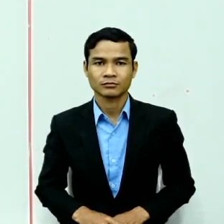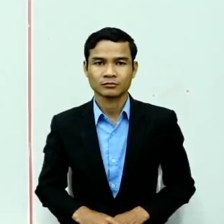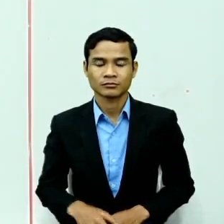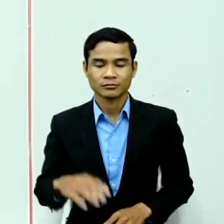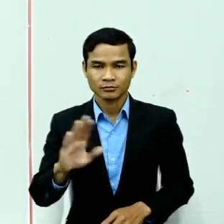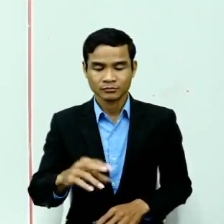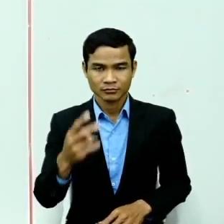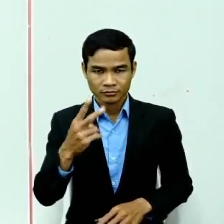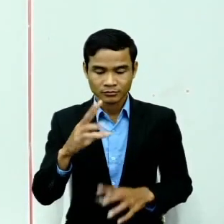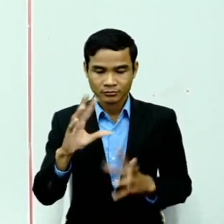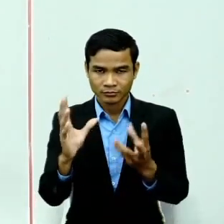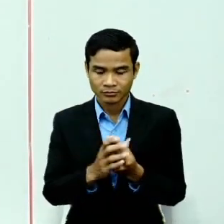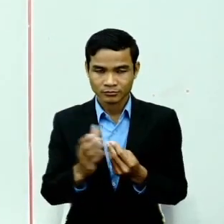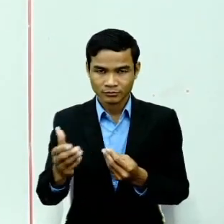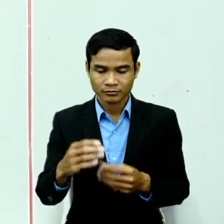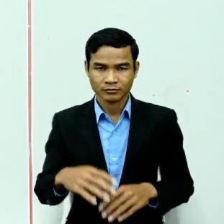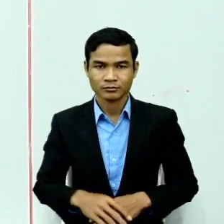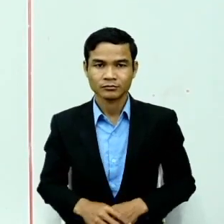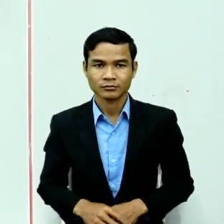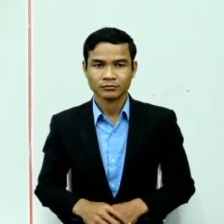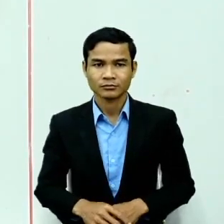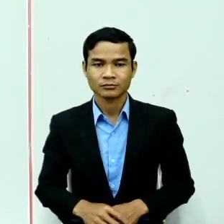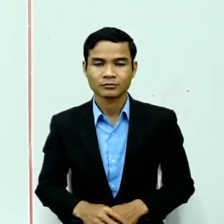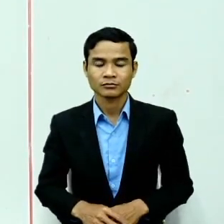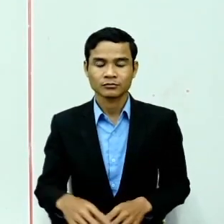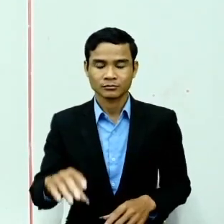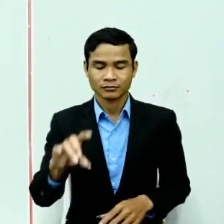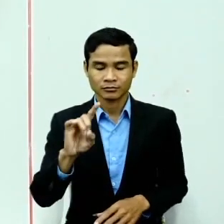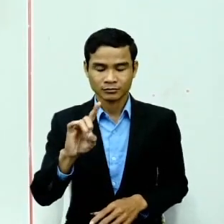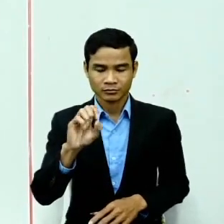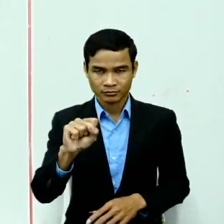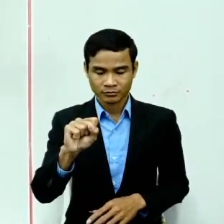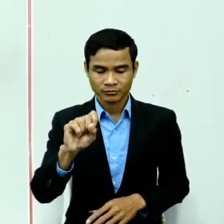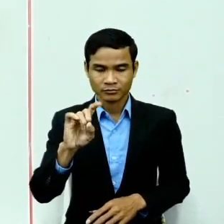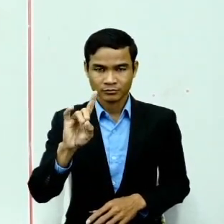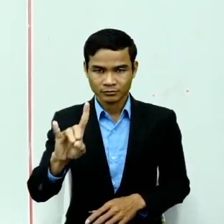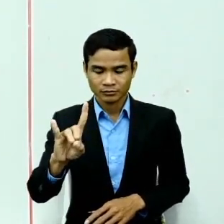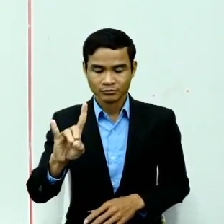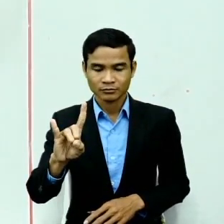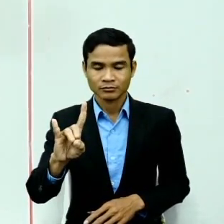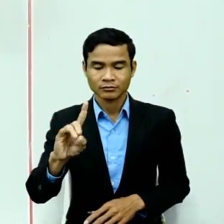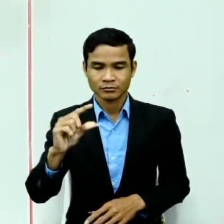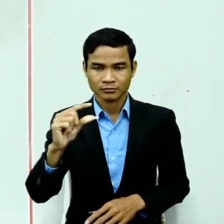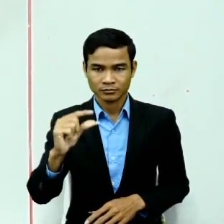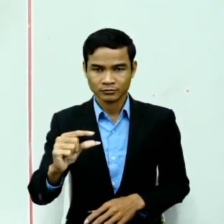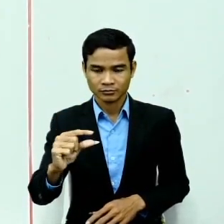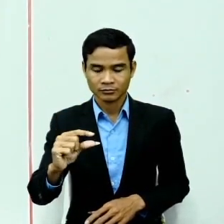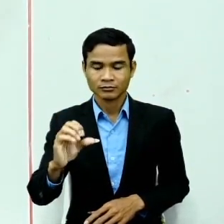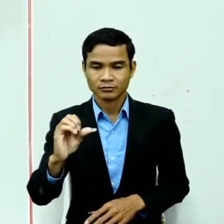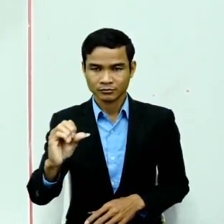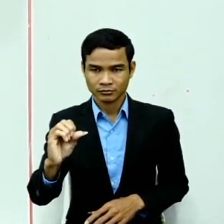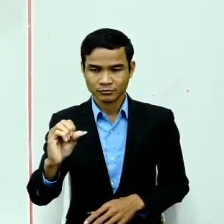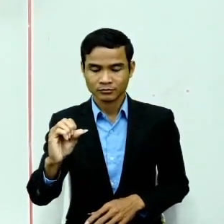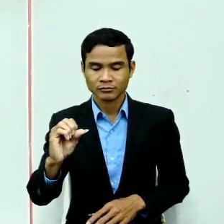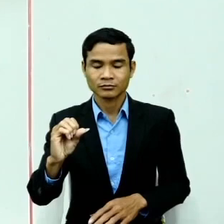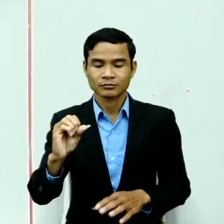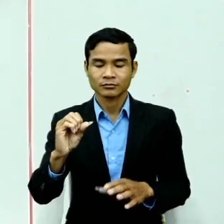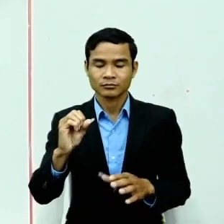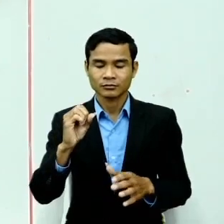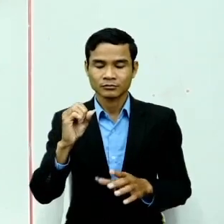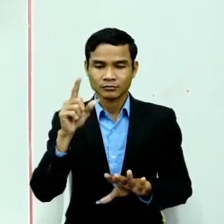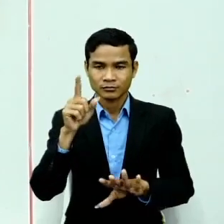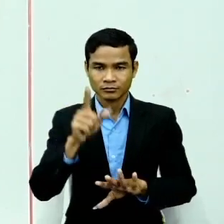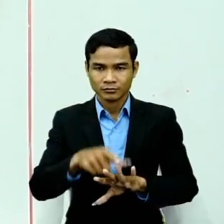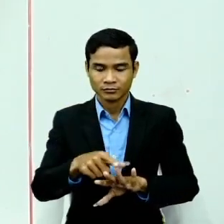chà con tim ta tặng ạc nè to nâng mố tầm có nâng lỗ cò bằng